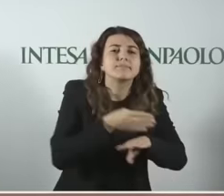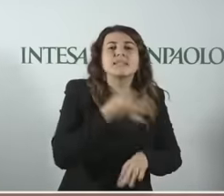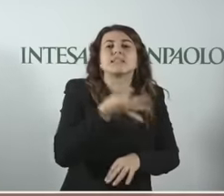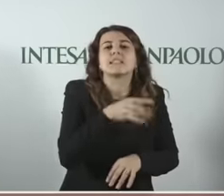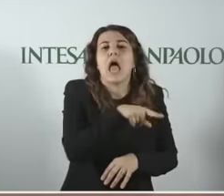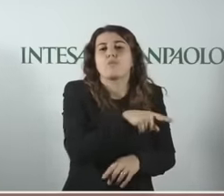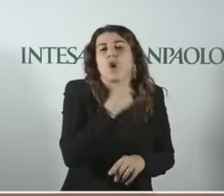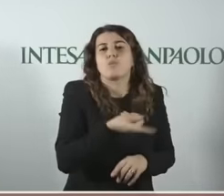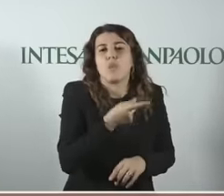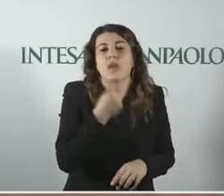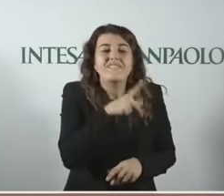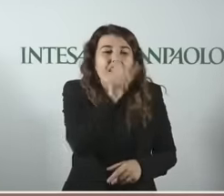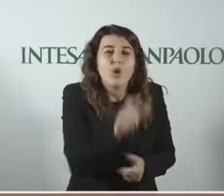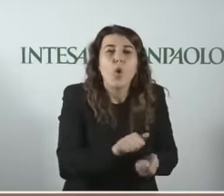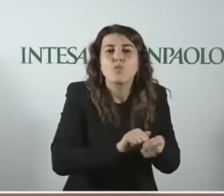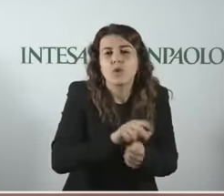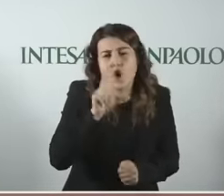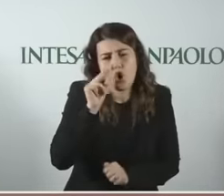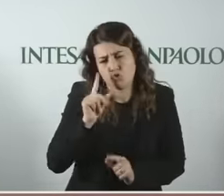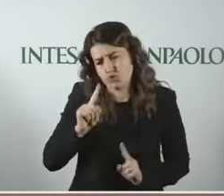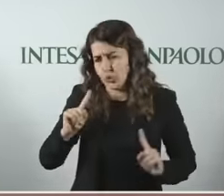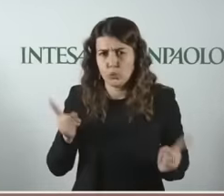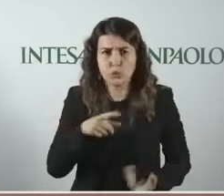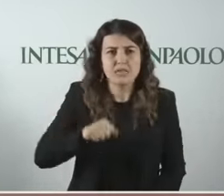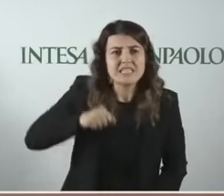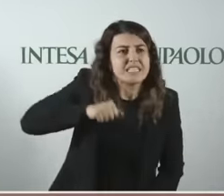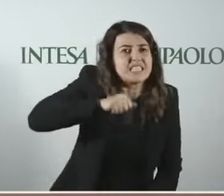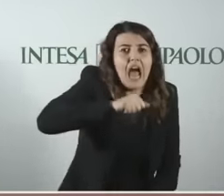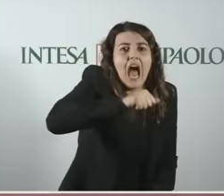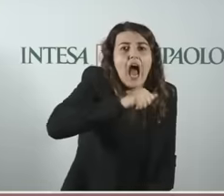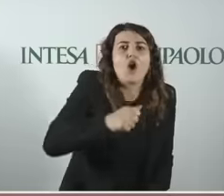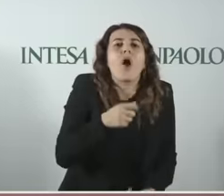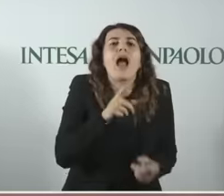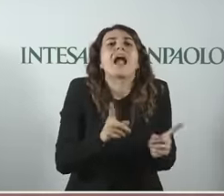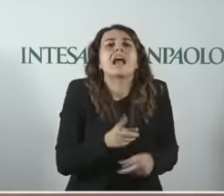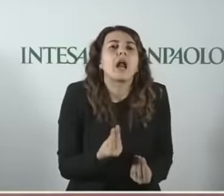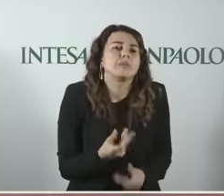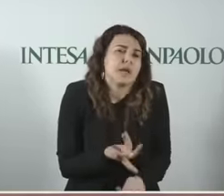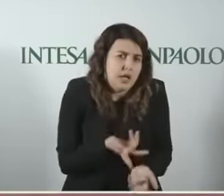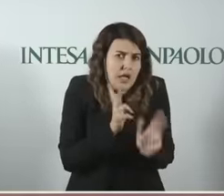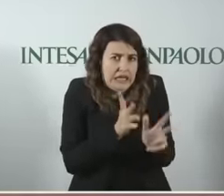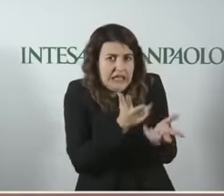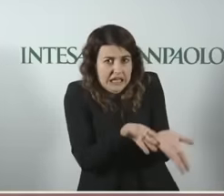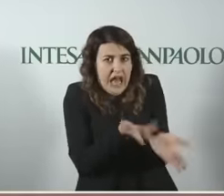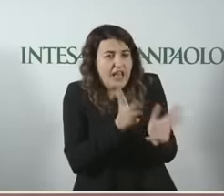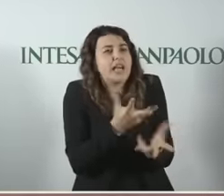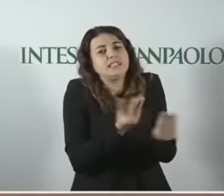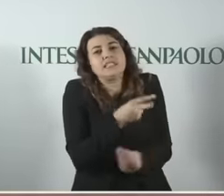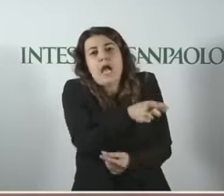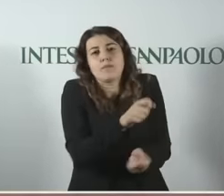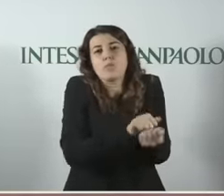Mugnaio conosce tutti arrivi col tuo sacco di grano da macinare stai lì due ore cosa fai chiacchieri col